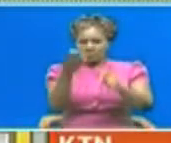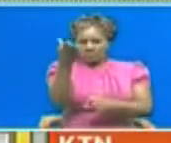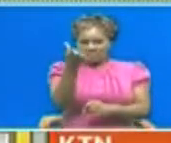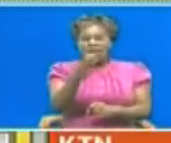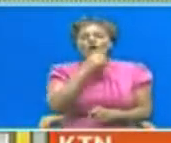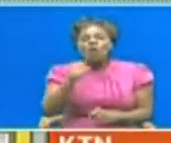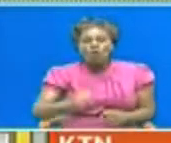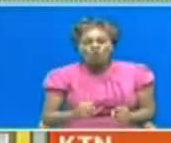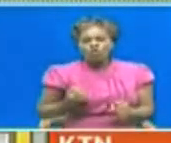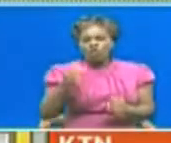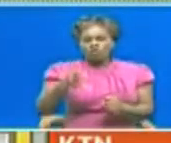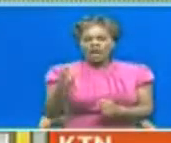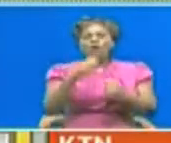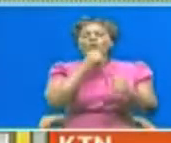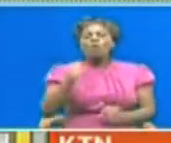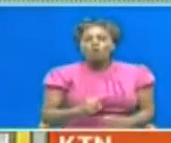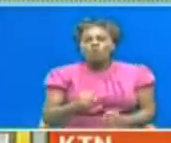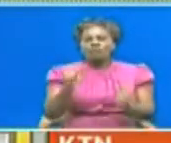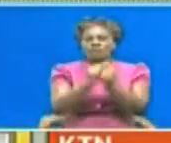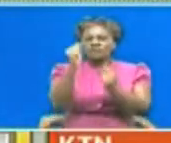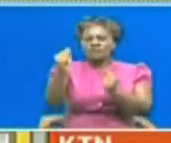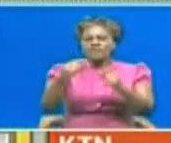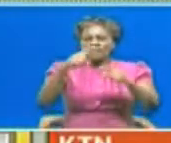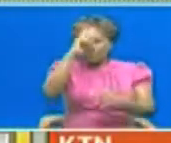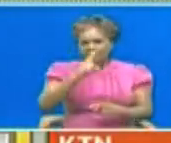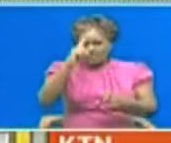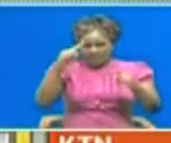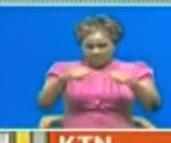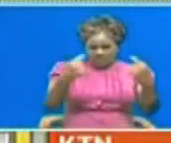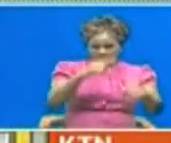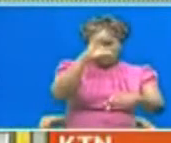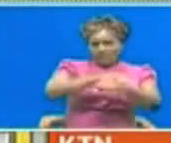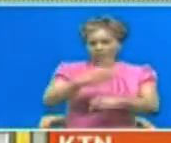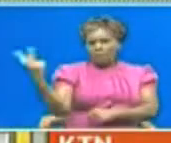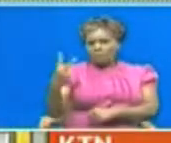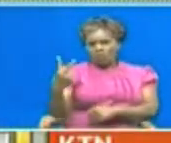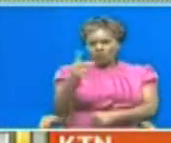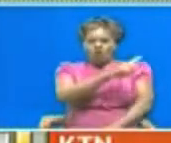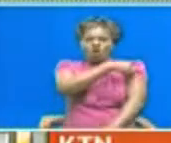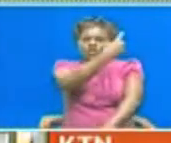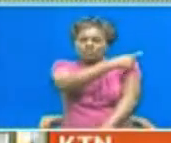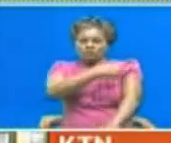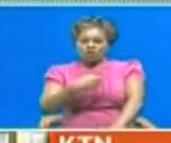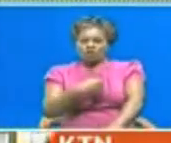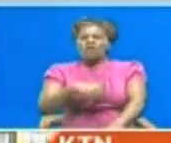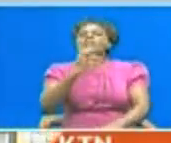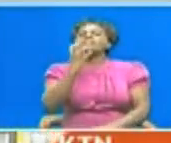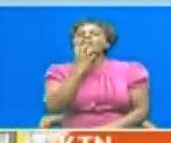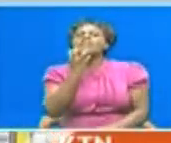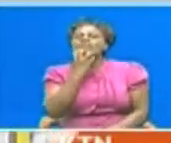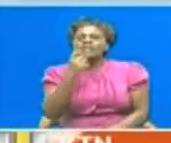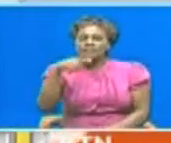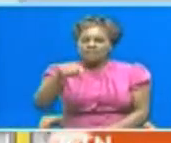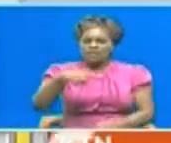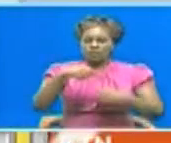aliye na umri wa miaka mitano ambaye alipata majeraha mabaya na mkewe. Wawili hao wamelazwa katika hospitali ya Kenyatta